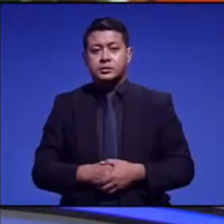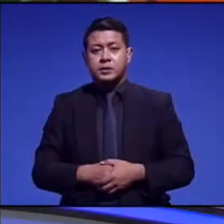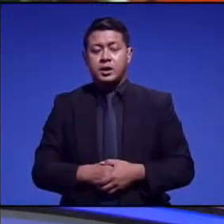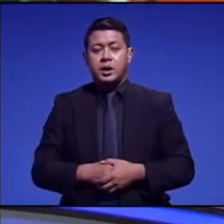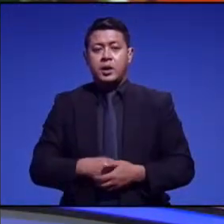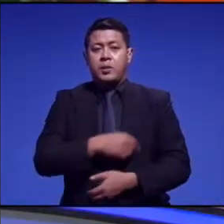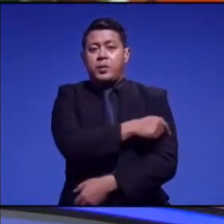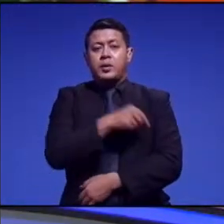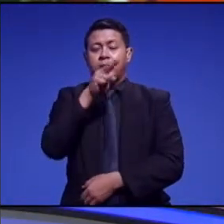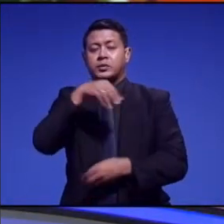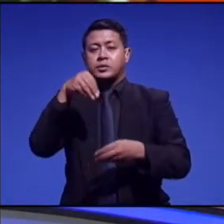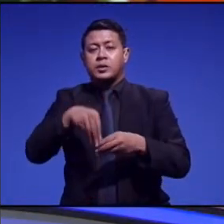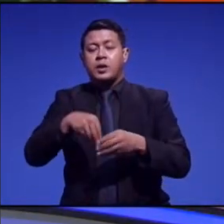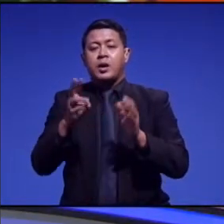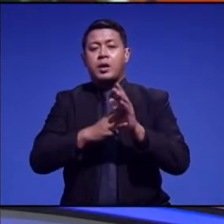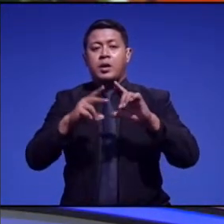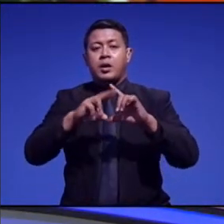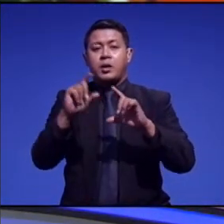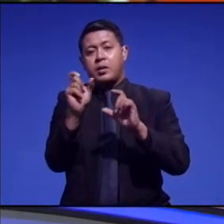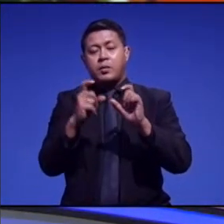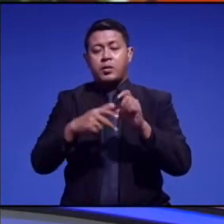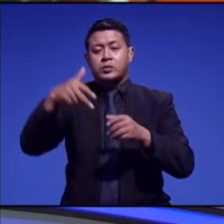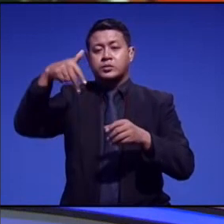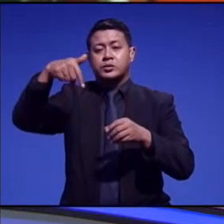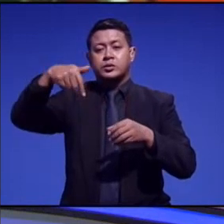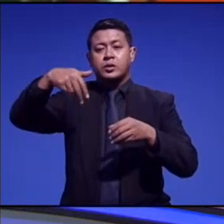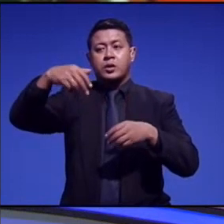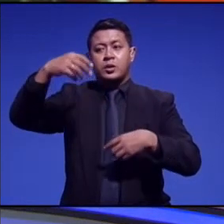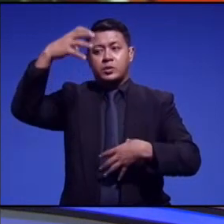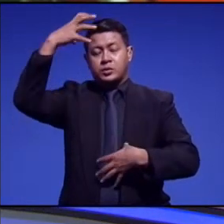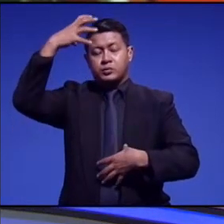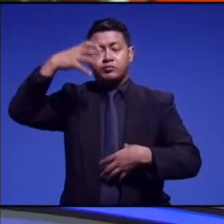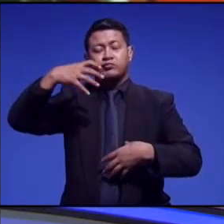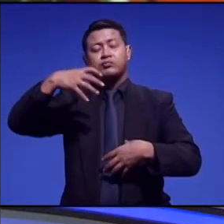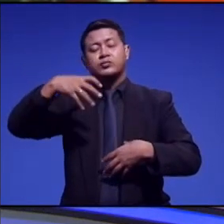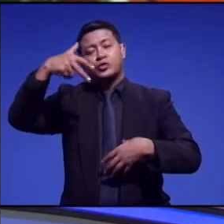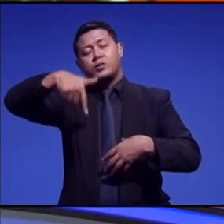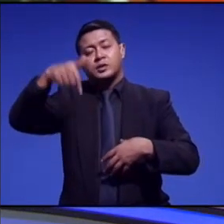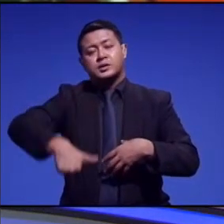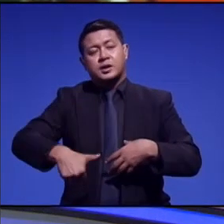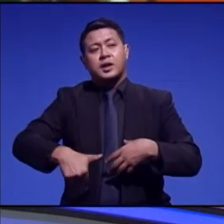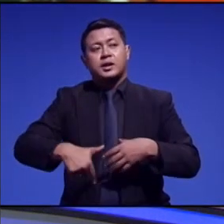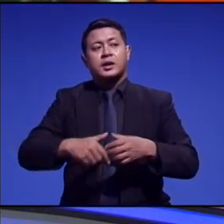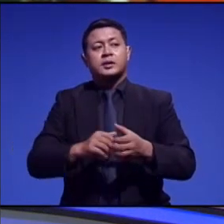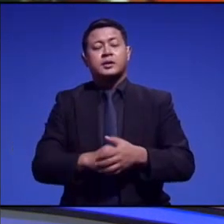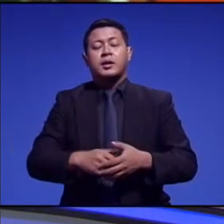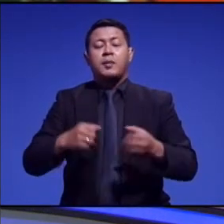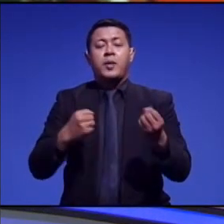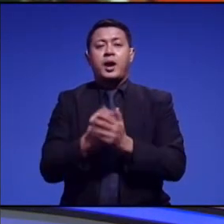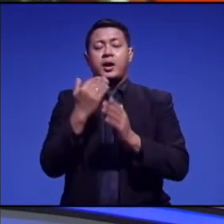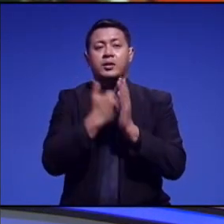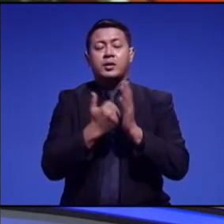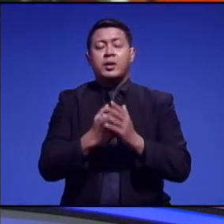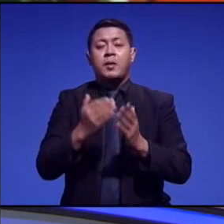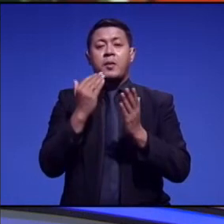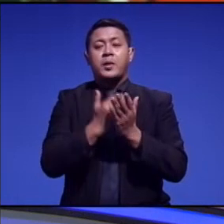Bawaslu Kabupaten Maros, Sulawesi Selatan menertibkan alat peraga kampanye milik kontestan pilkada yang melanggar ketentuan.